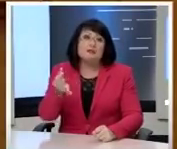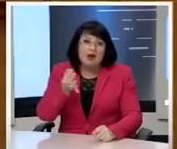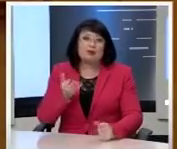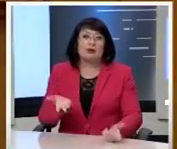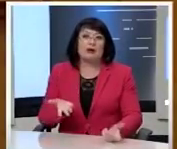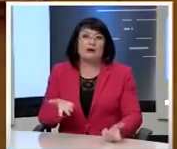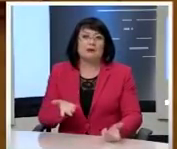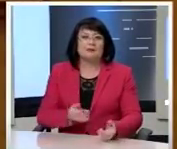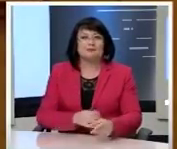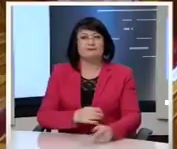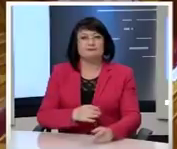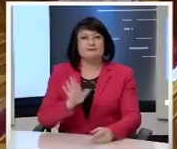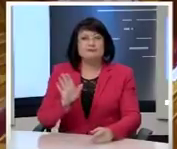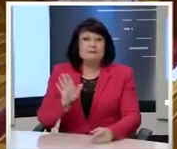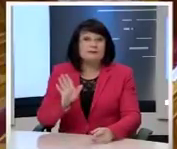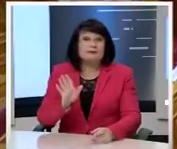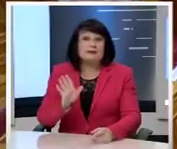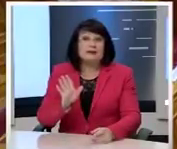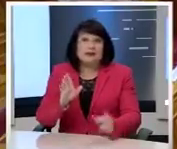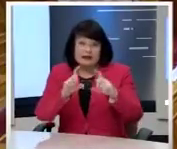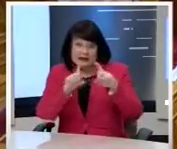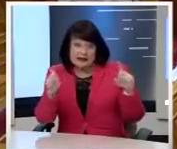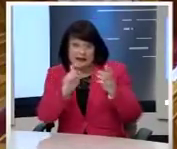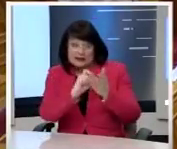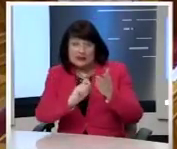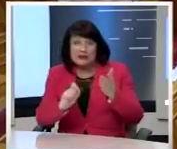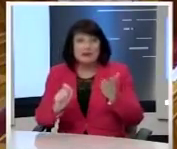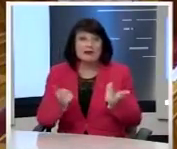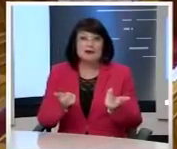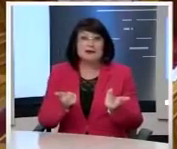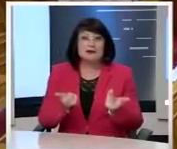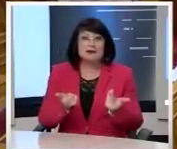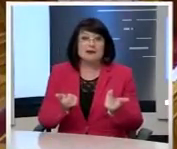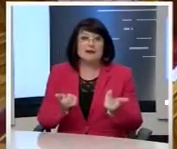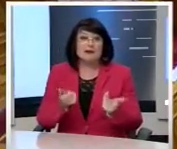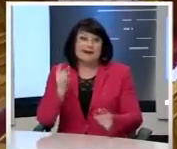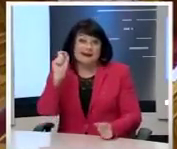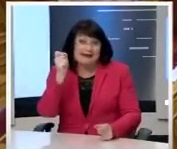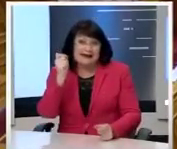πολιτικοί. Και δεν γράφει από κάτω, και δεν γράφει αστερίσκο